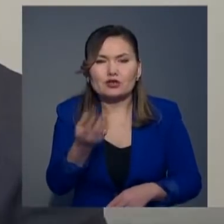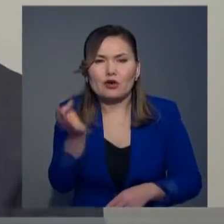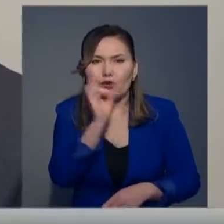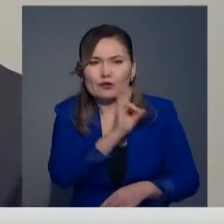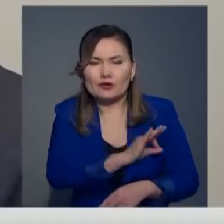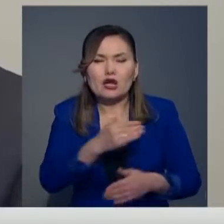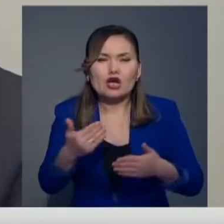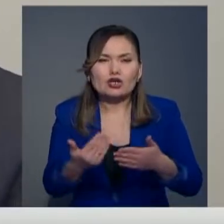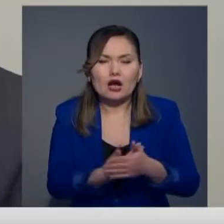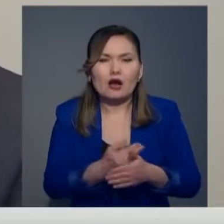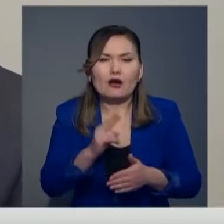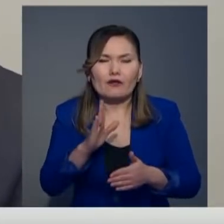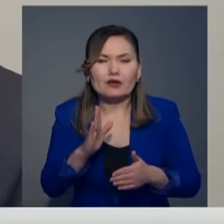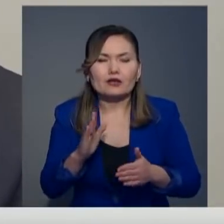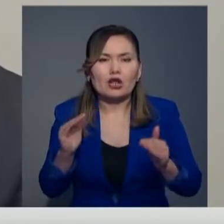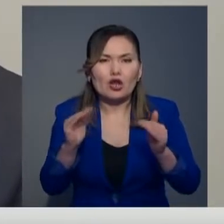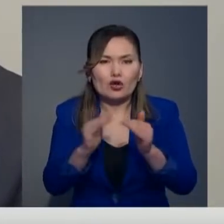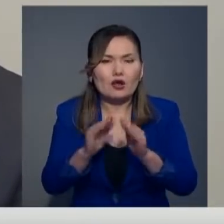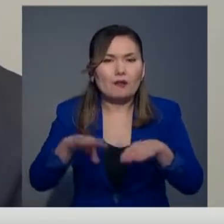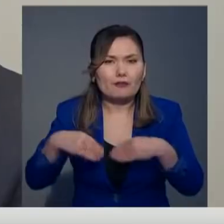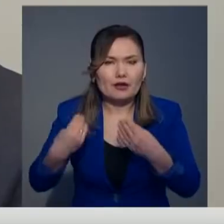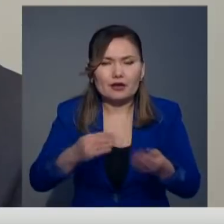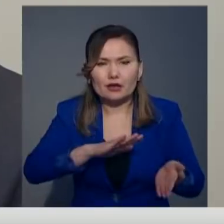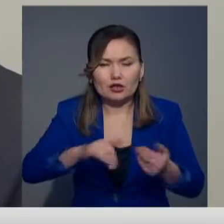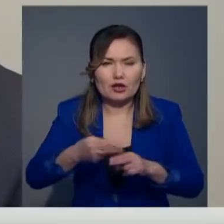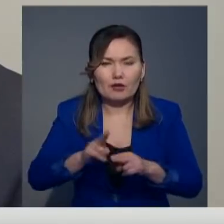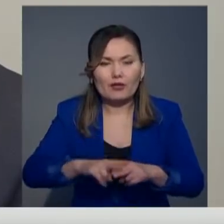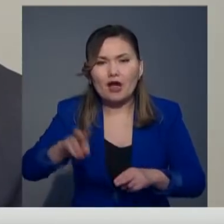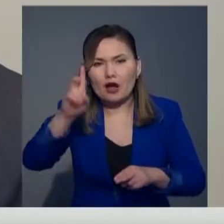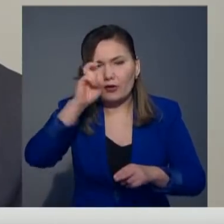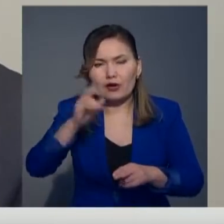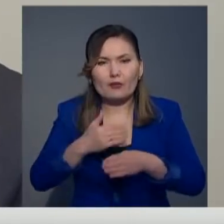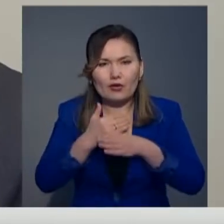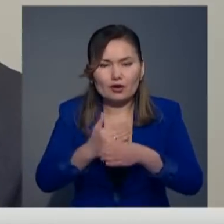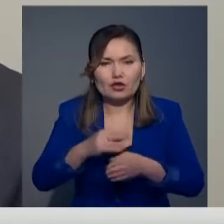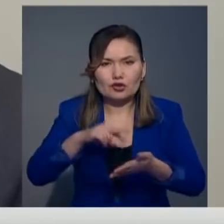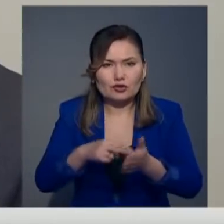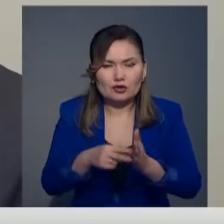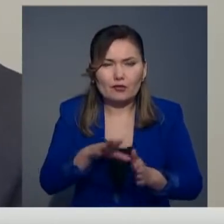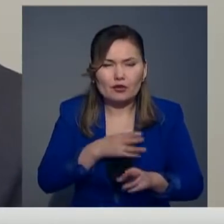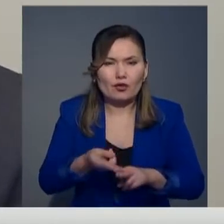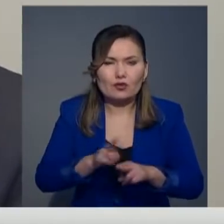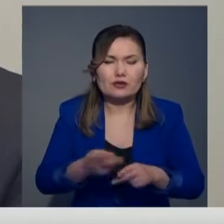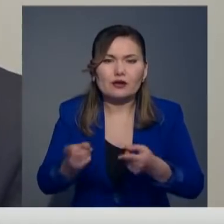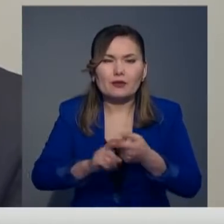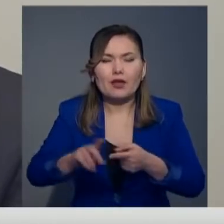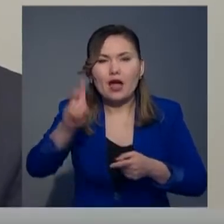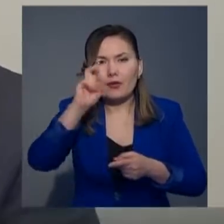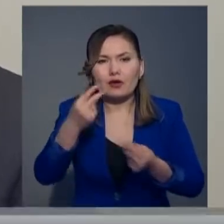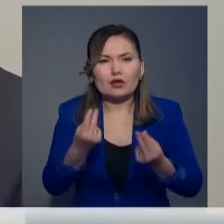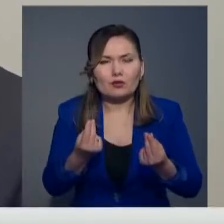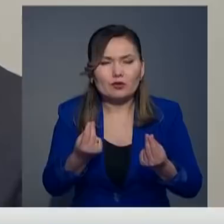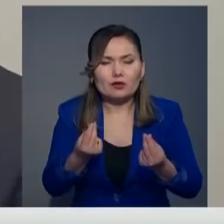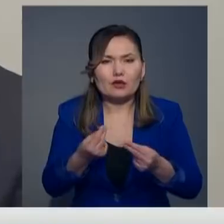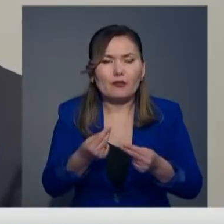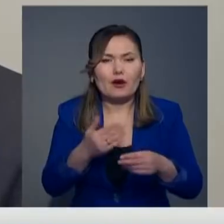немесе жаңа тұрғын үйлерді алған жағдайда ғана мемлекет тұрғын үй сертификатын беретін болып, сондай жоспар болды. Соған байланысты мемлекеттік